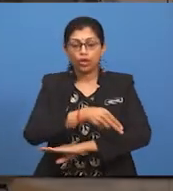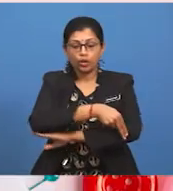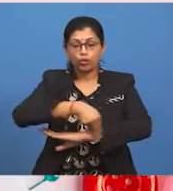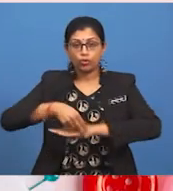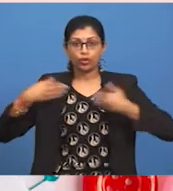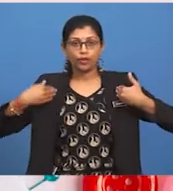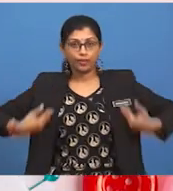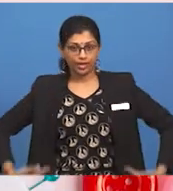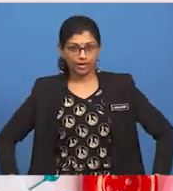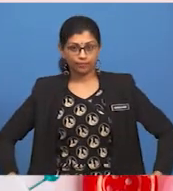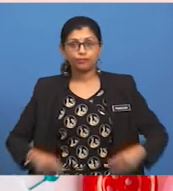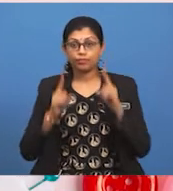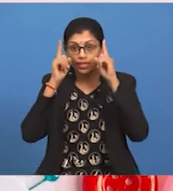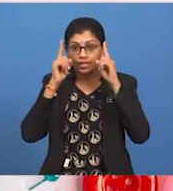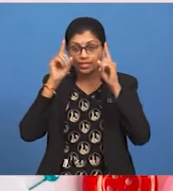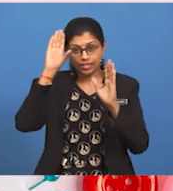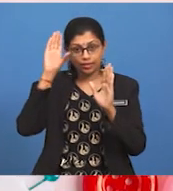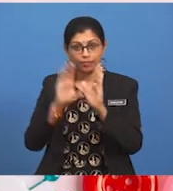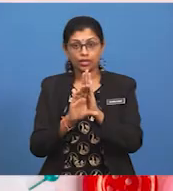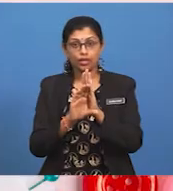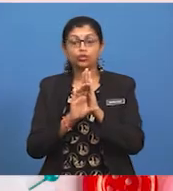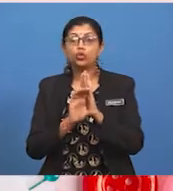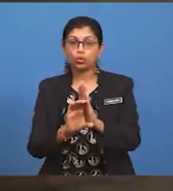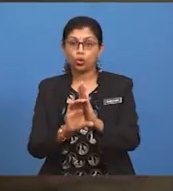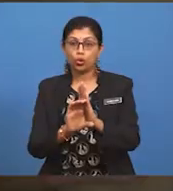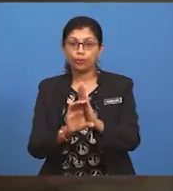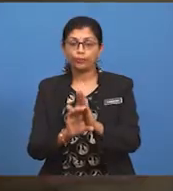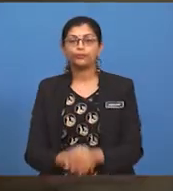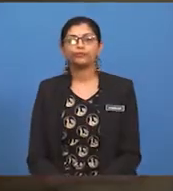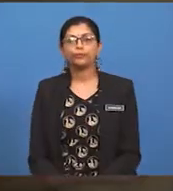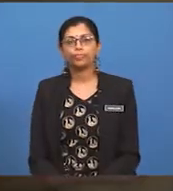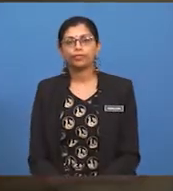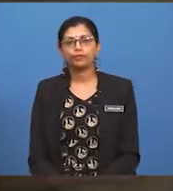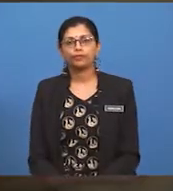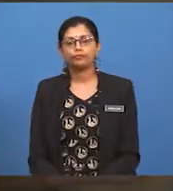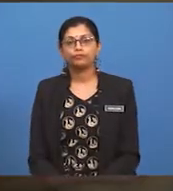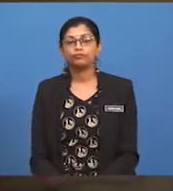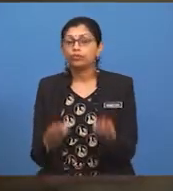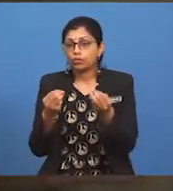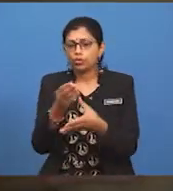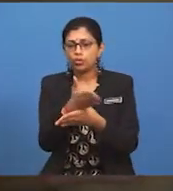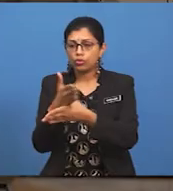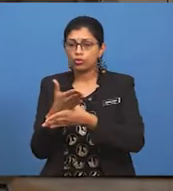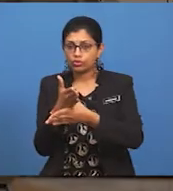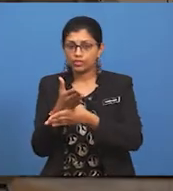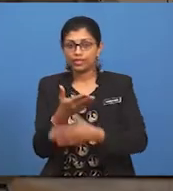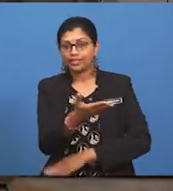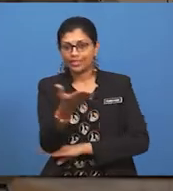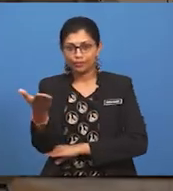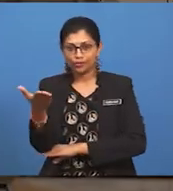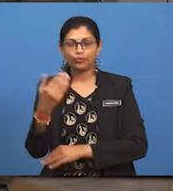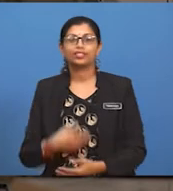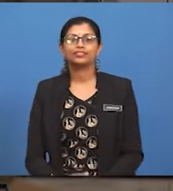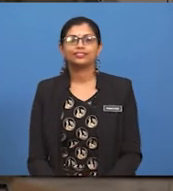Berikut ialah contoh borang ukuran badan yang siap. Cikgu ingin kongsikan sesuatu kepada pelajar.